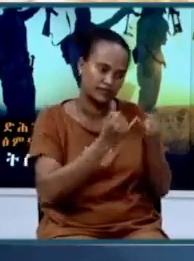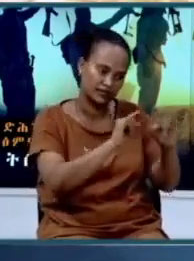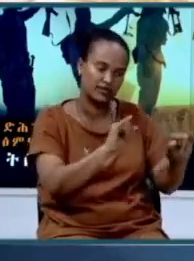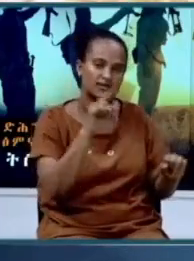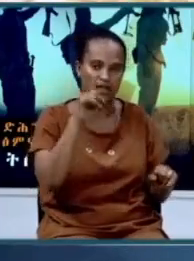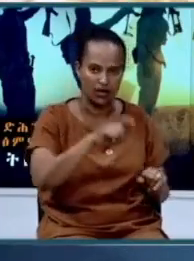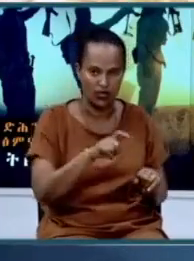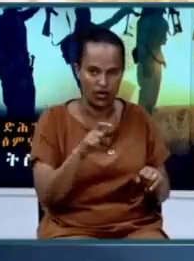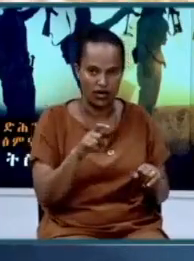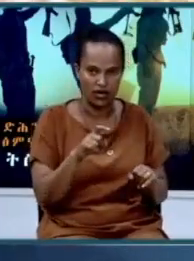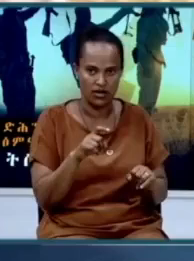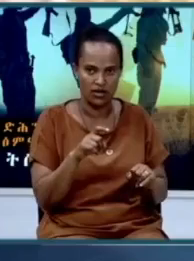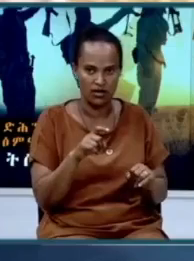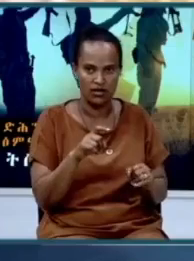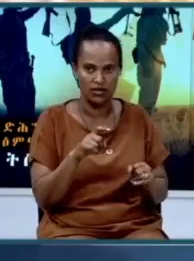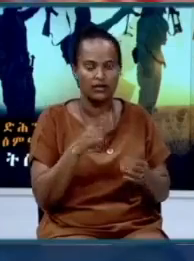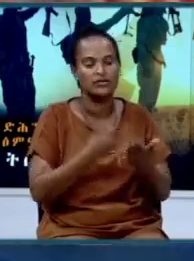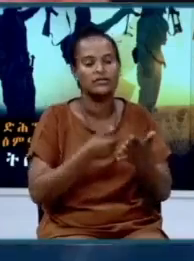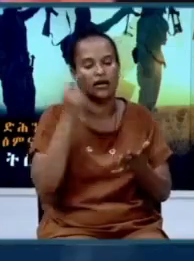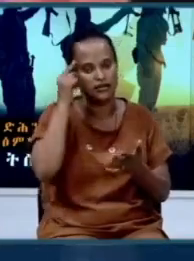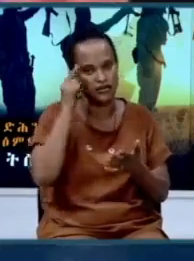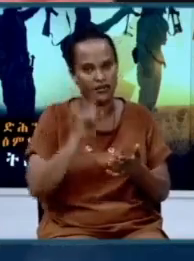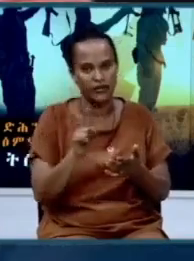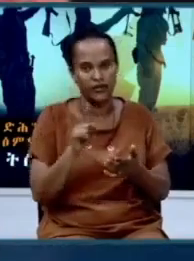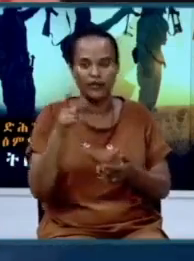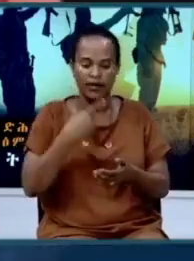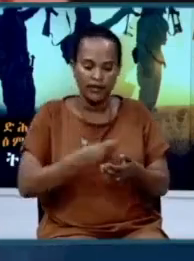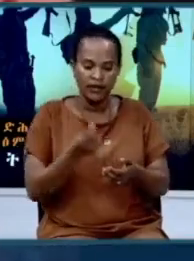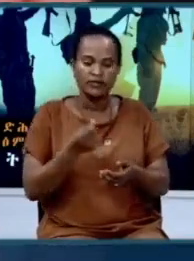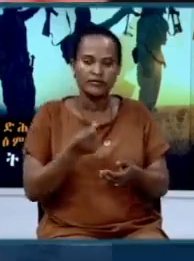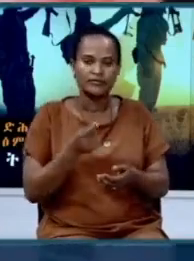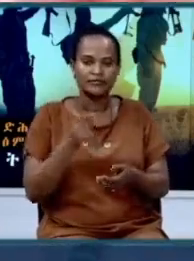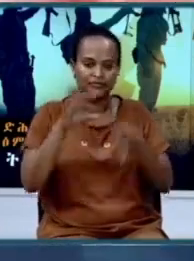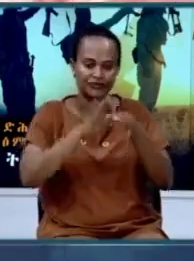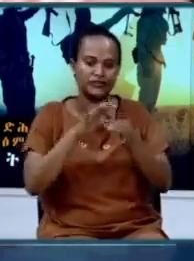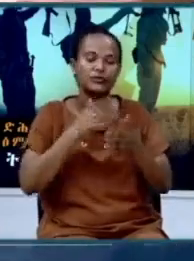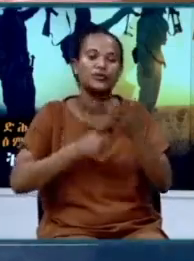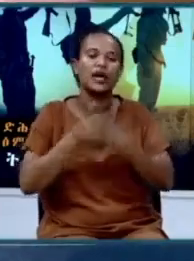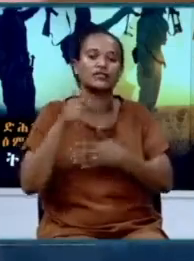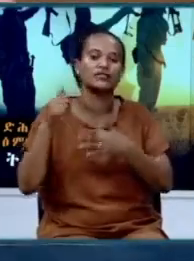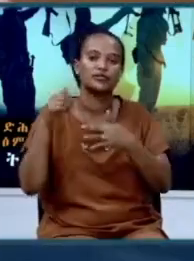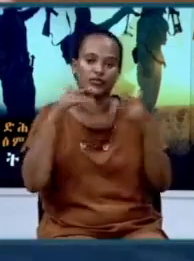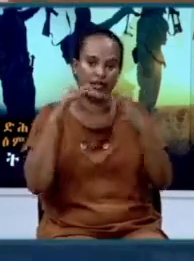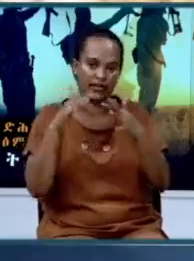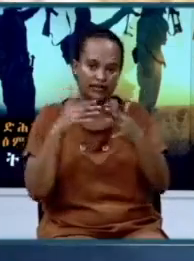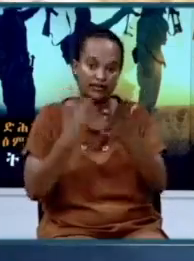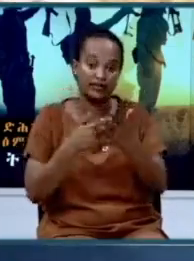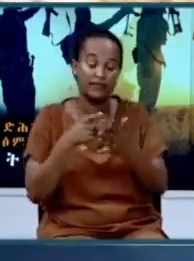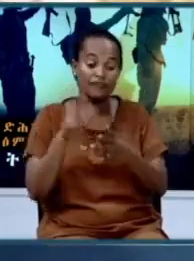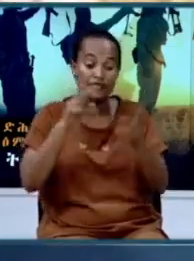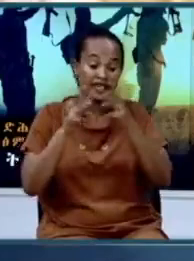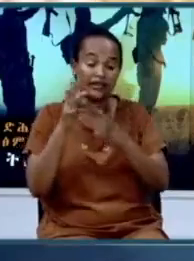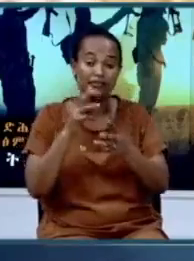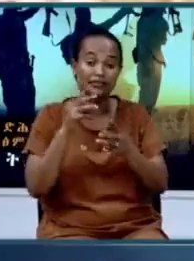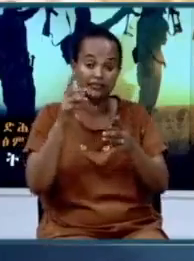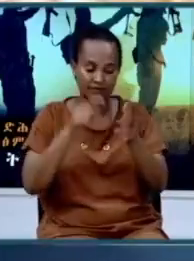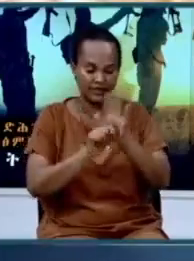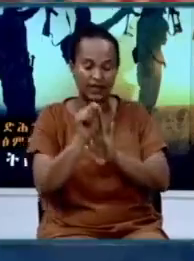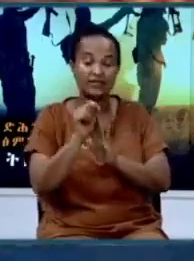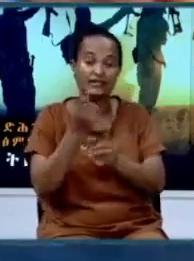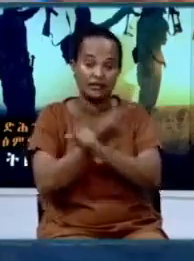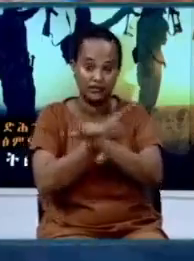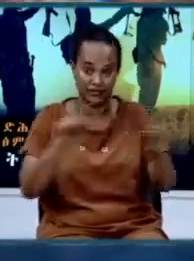ዘለዋ ትኩነታት ስለዝበግሰና እዩ እቶም ኣባላት ማሕበር ጉዳኣት ኩናት ፀገም ትግራይ ክሳብ ዝፍንፃሕ ካብ ገንዘባዊ